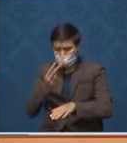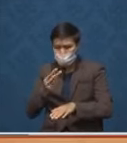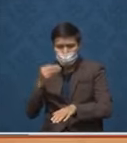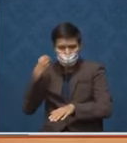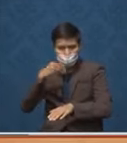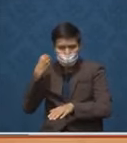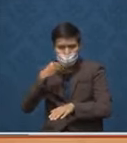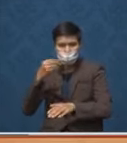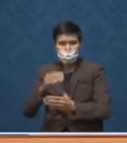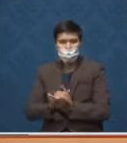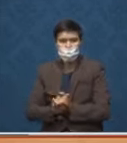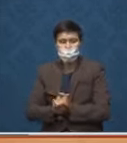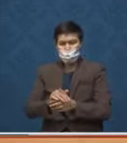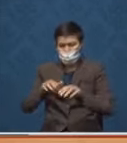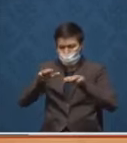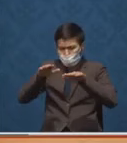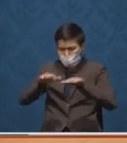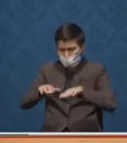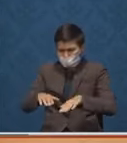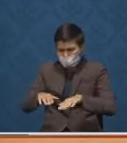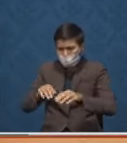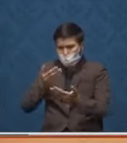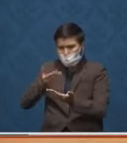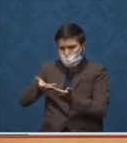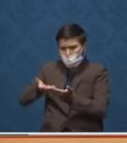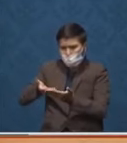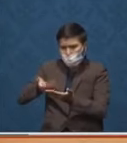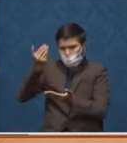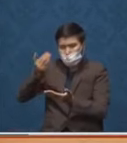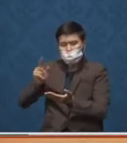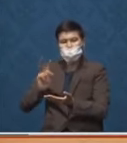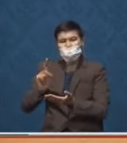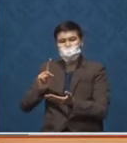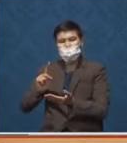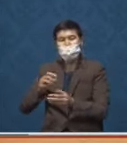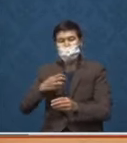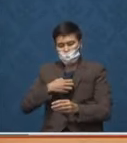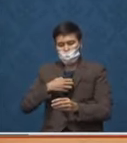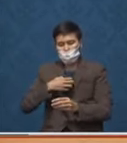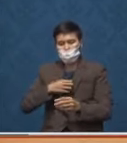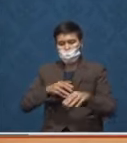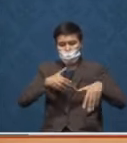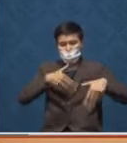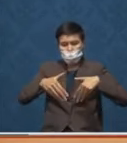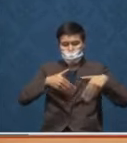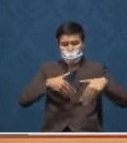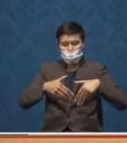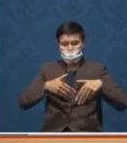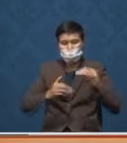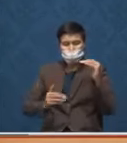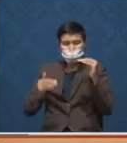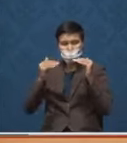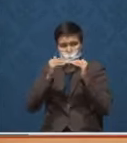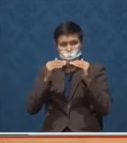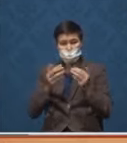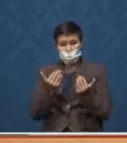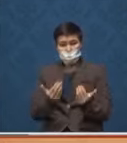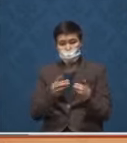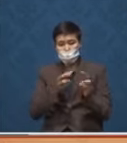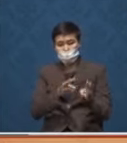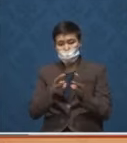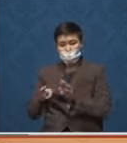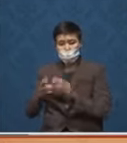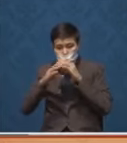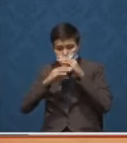งหรือเพิ่มขึ้นอย่างไรเพื่อกำหนดราคาที่เป็นธรรมกับพี่น้องประชาชนครับนี่คือแนวทางปฏิบัติของกสช.นะ